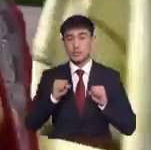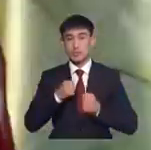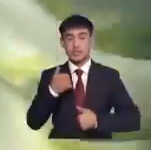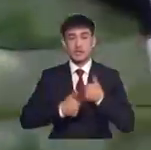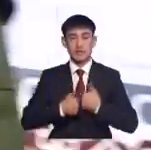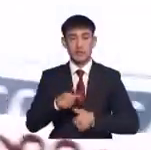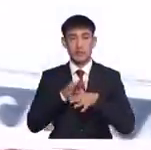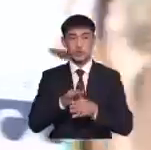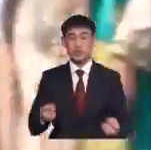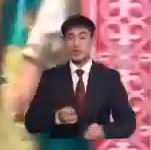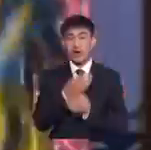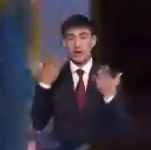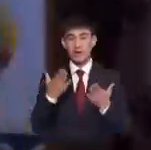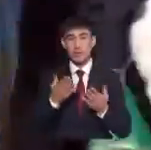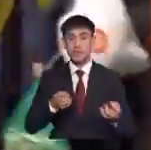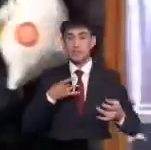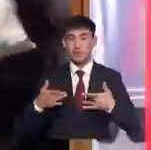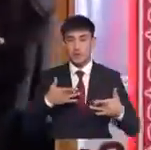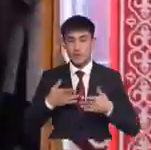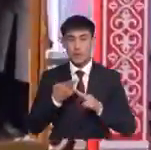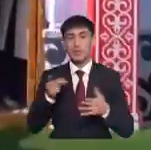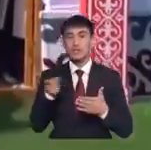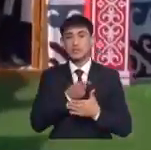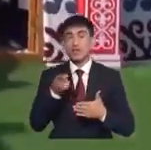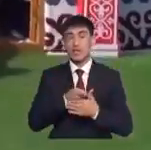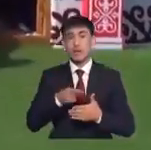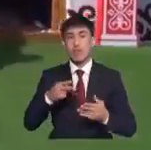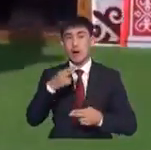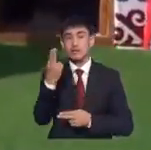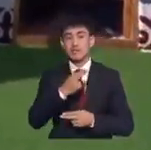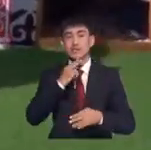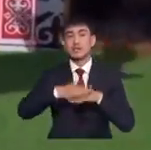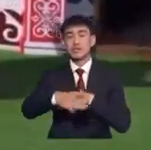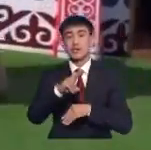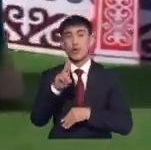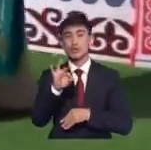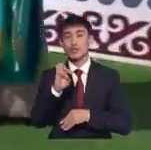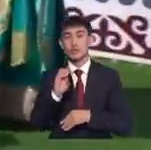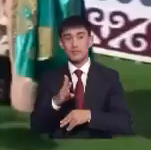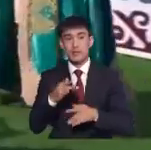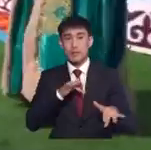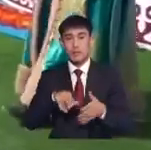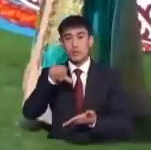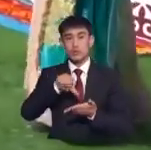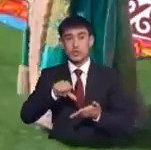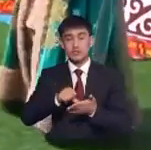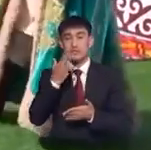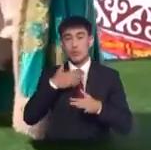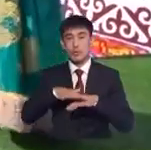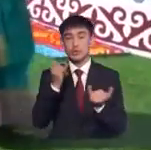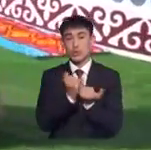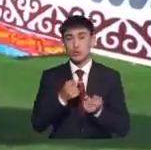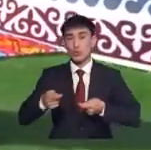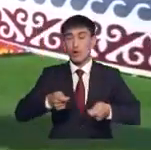соревнований, прошло и яркое театрализованное представление под названием «Астана – столица кочевников». В этом мероприятии приняли участие зарубежные гости